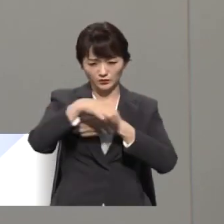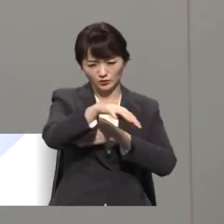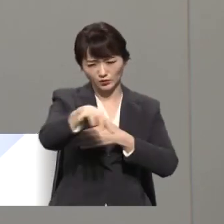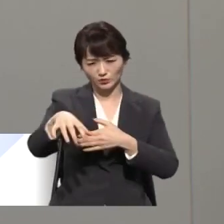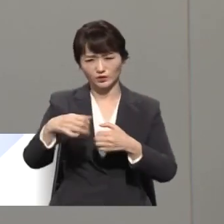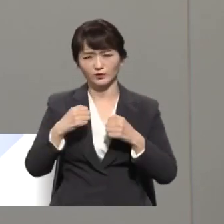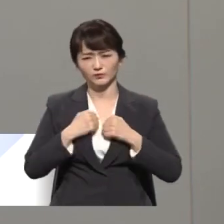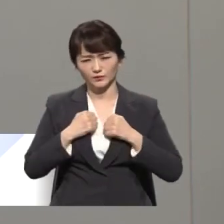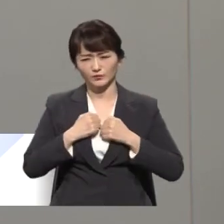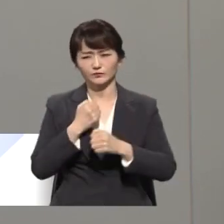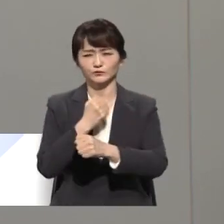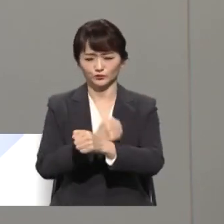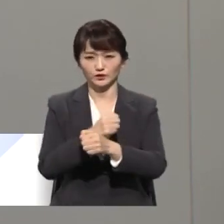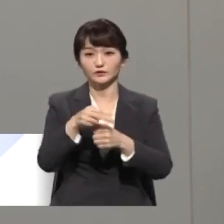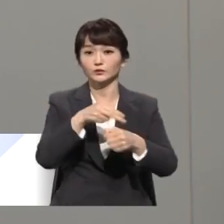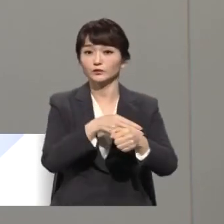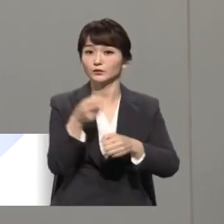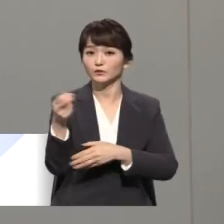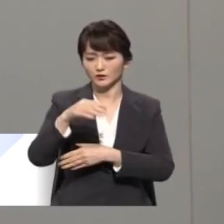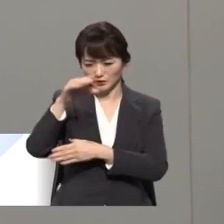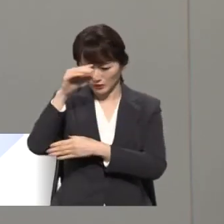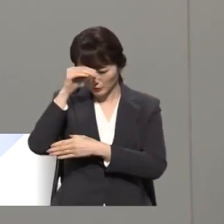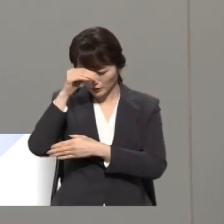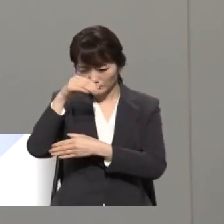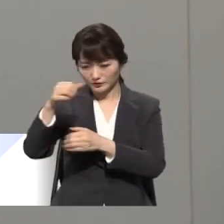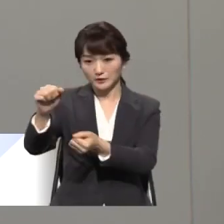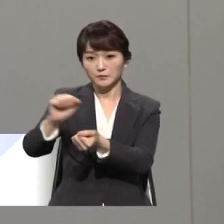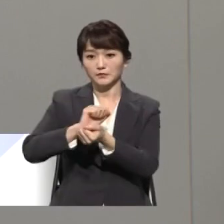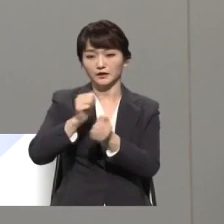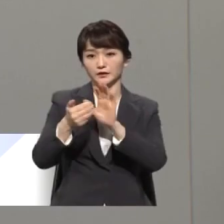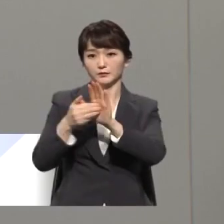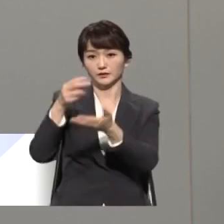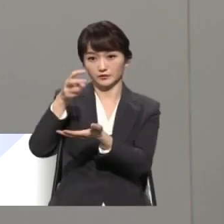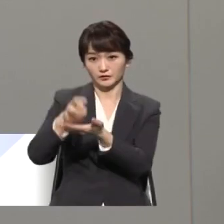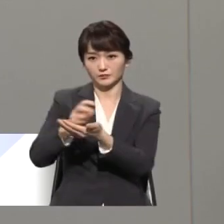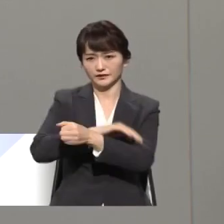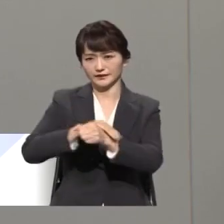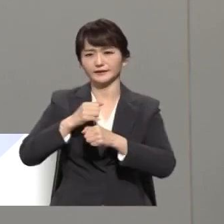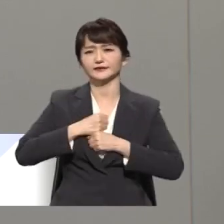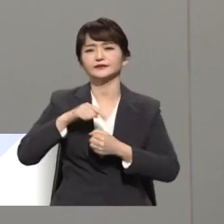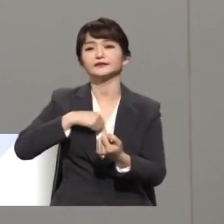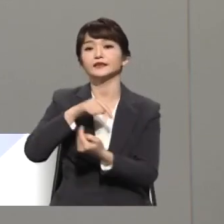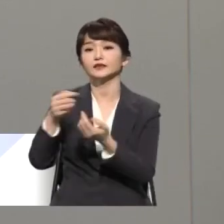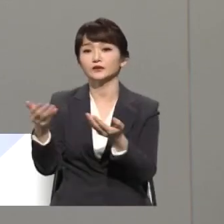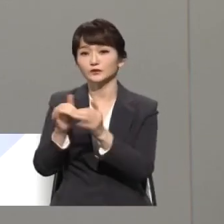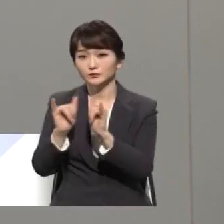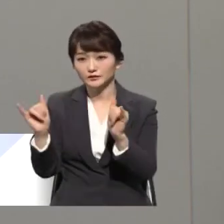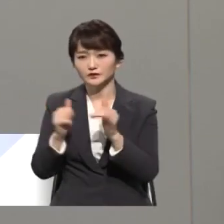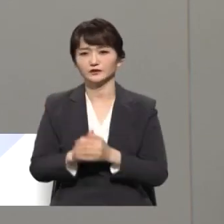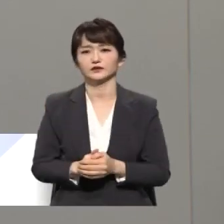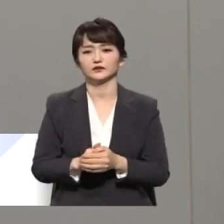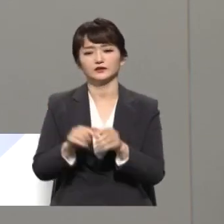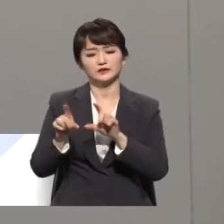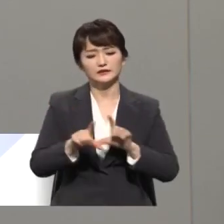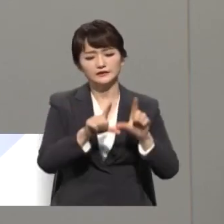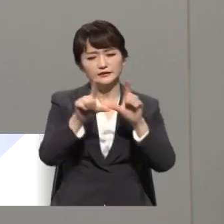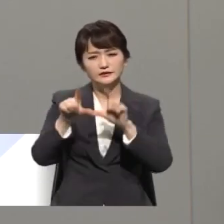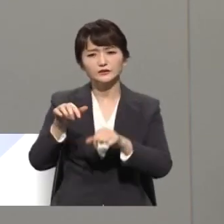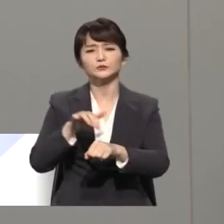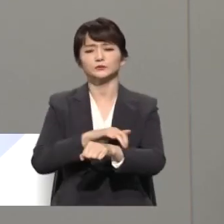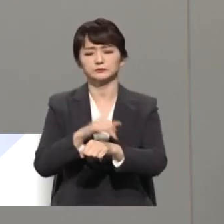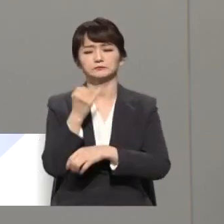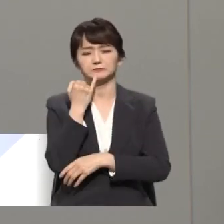신 의료진과 모범적으로 반격 지침을 따라 주신 자영업자들 일상생활에 불편을 기꺼이 감 해 주신